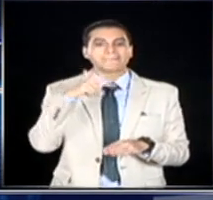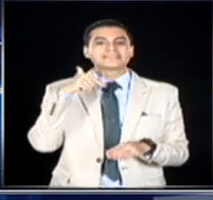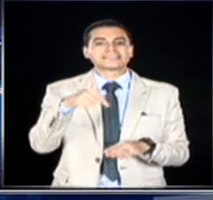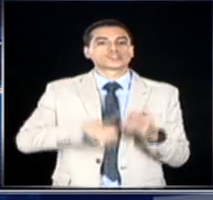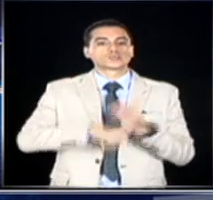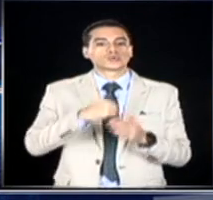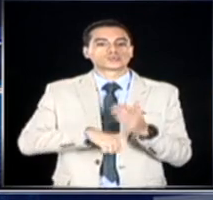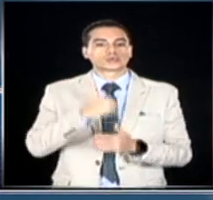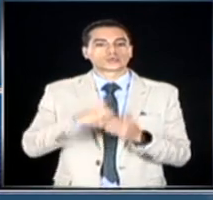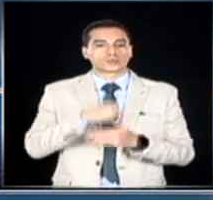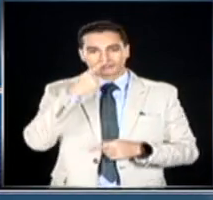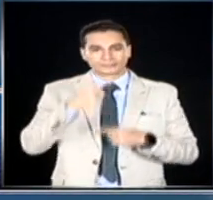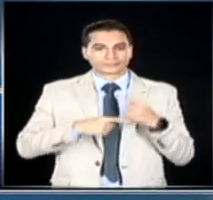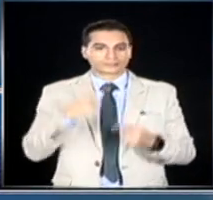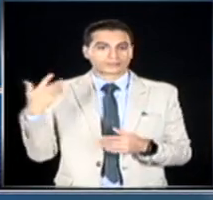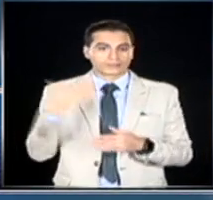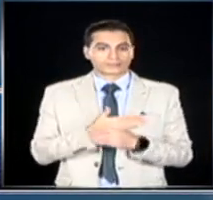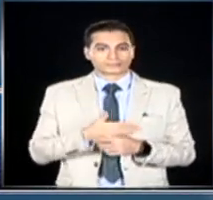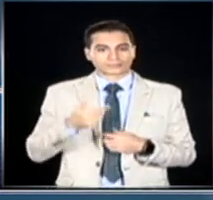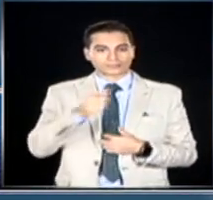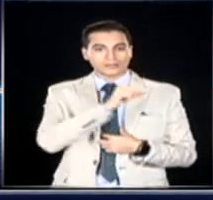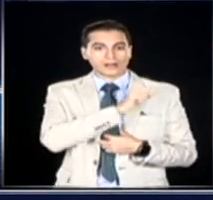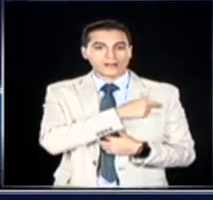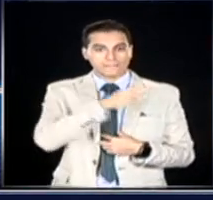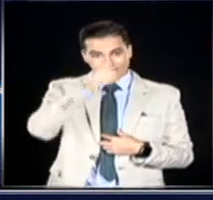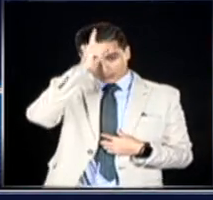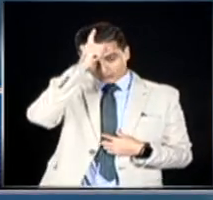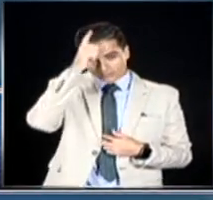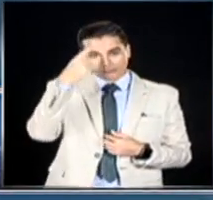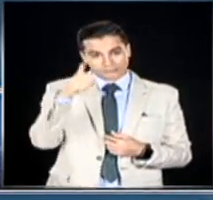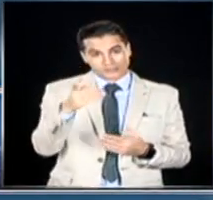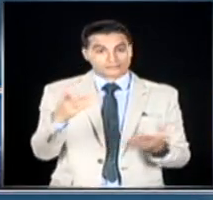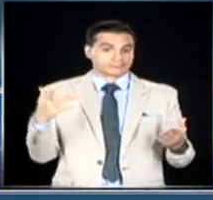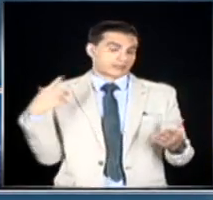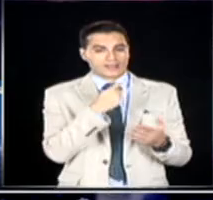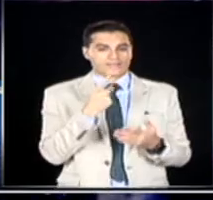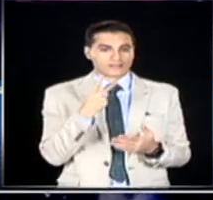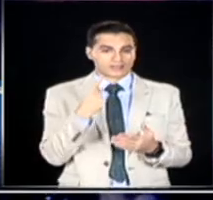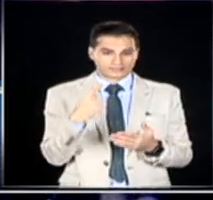6 مرات متتالية؟ ألمانيا. ألمانيا الهدف الثاني.